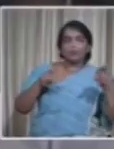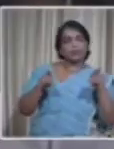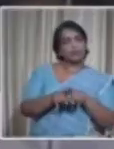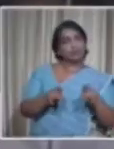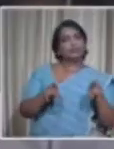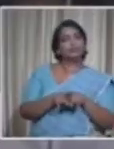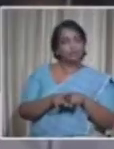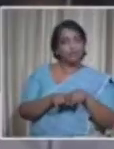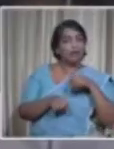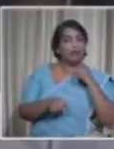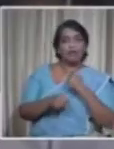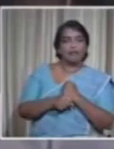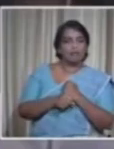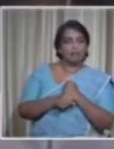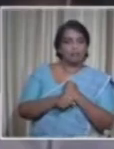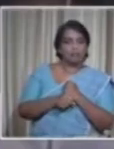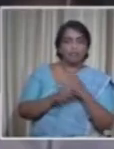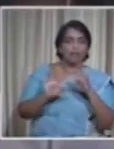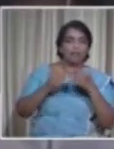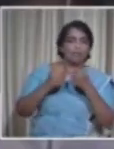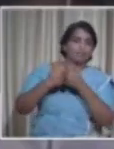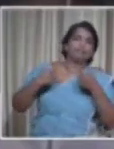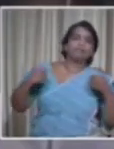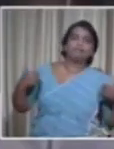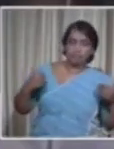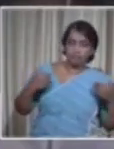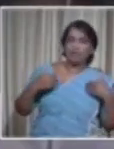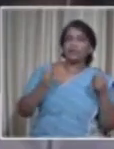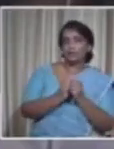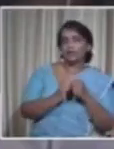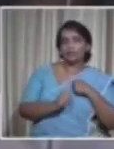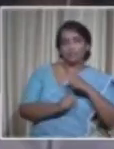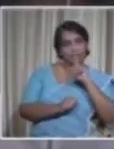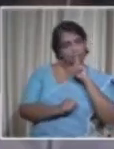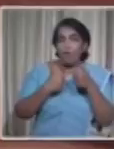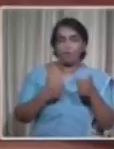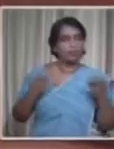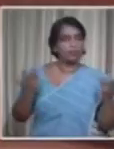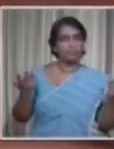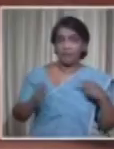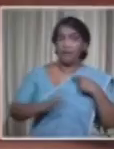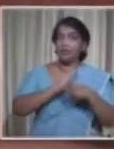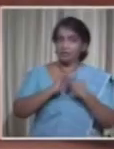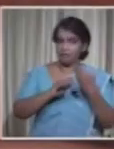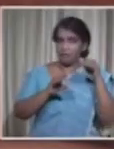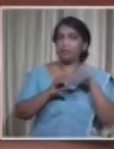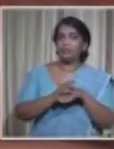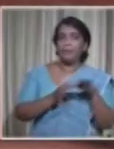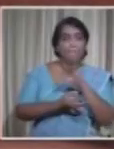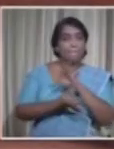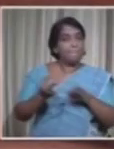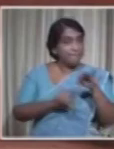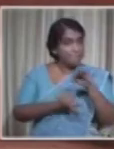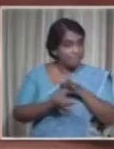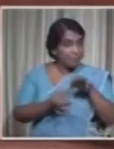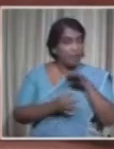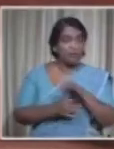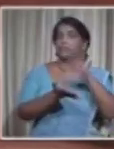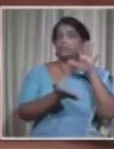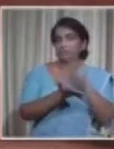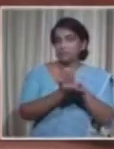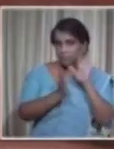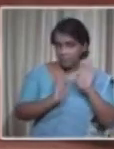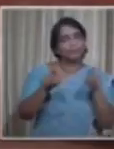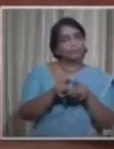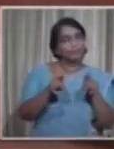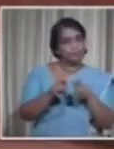වගේම මේ ආණ්ඩුවට රැහැණිව ස්වාධීනව කටයුතු කරනවා කියන එක මේ සභාවට ඉතා ඕනෑකමින් දනු දෙනවා. රට තුල ප්‍රජාතන්ත්‍රවාදය ස්ථාපිත කළ යුතුයි.